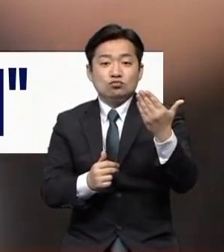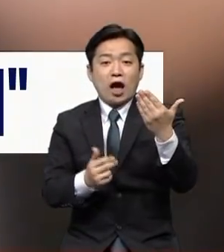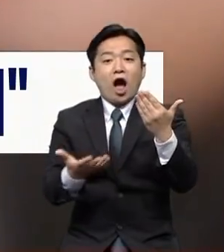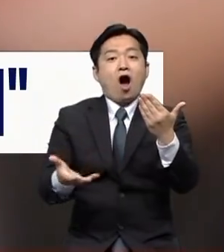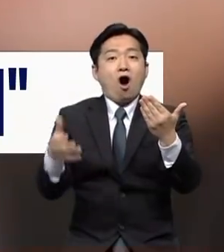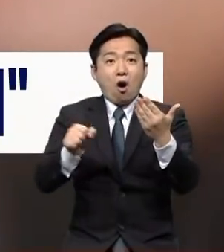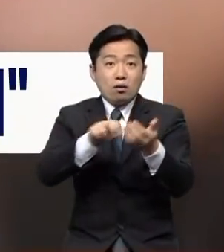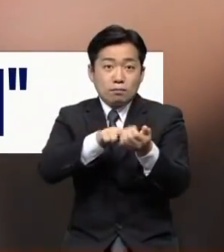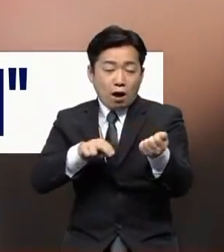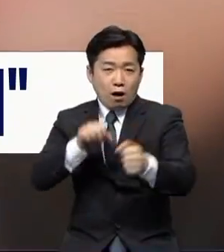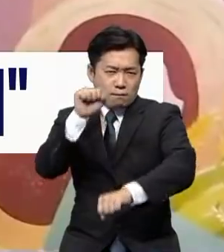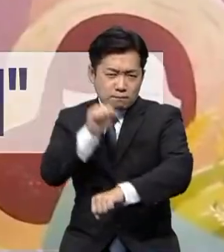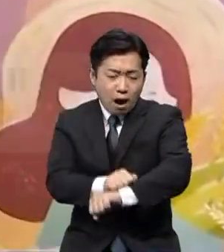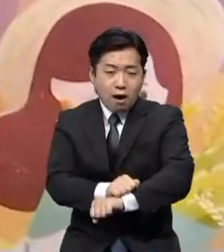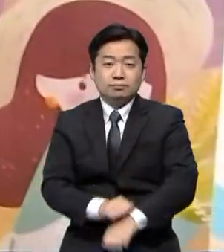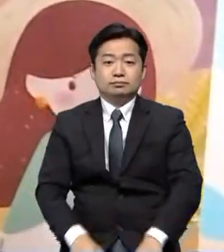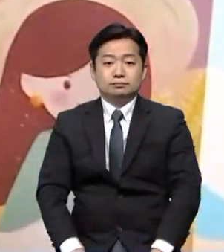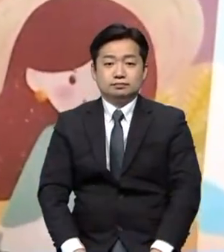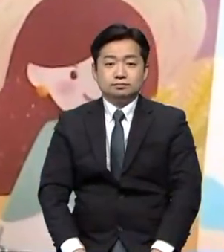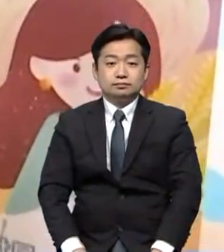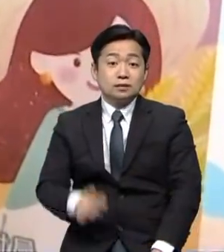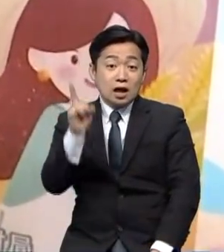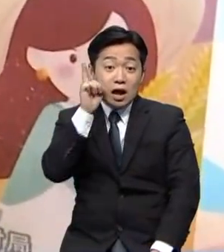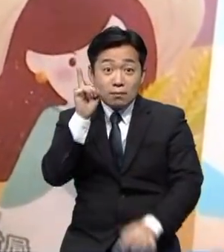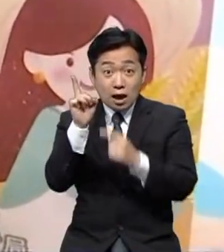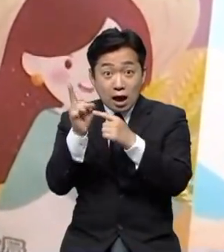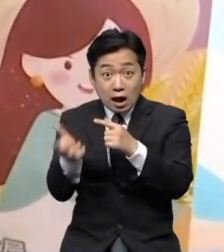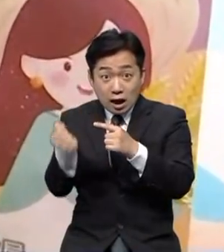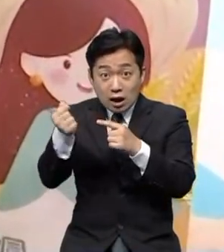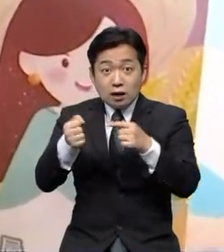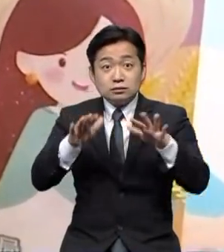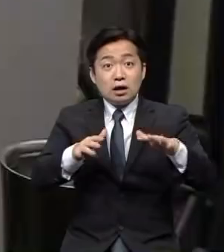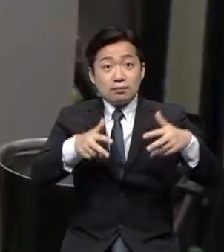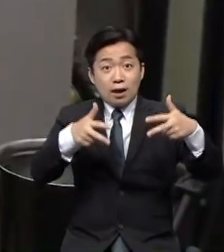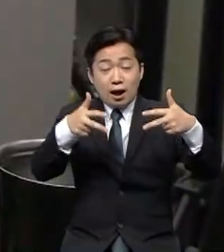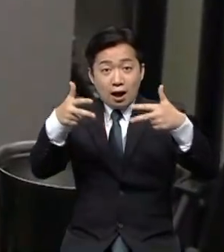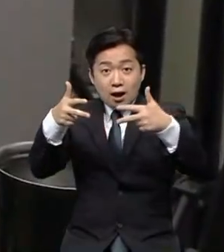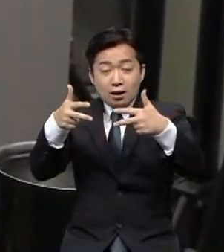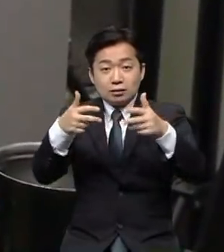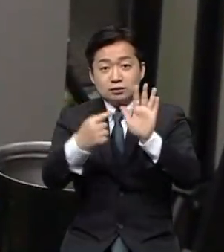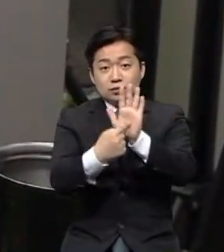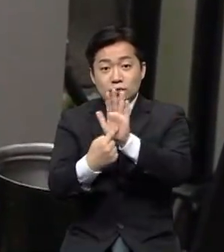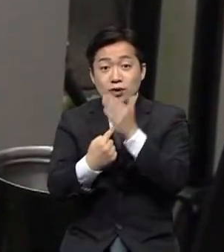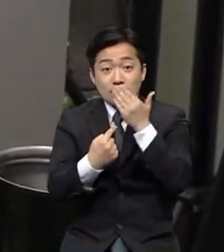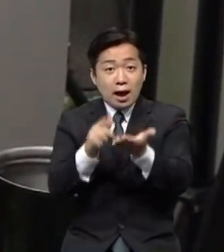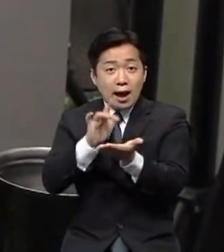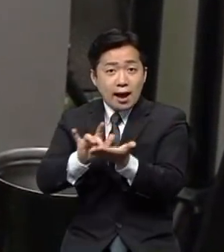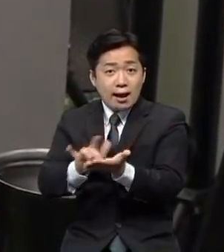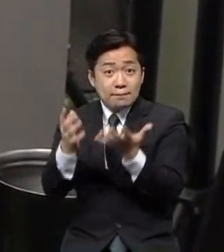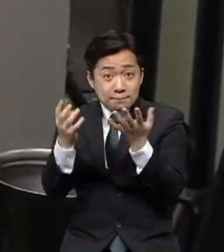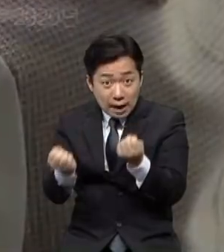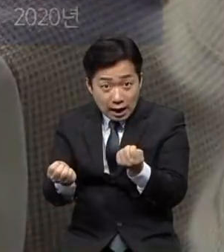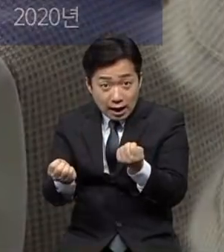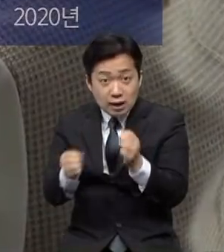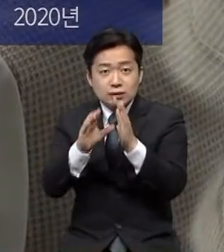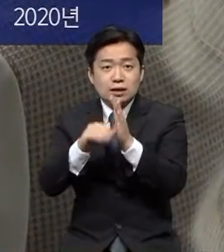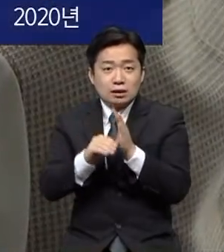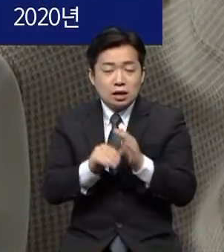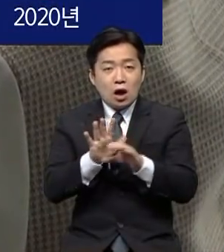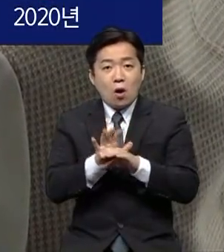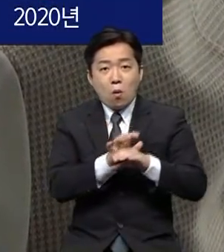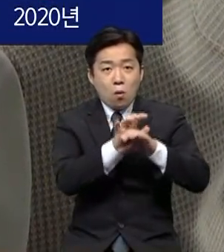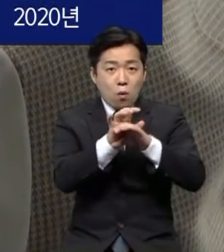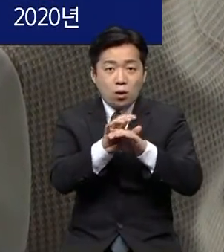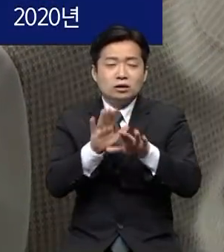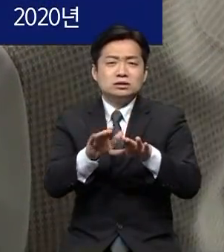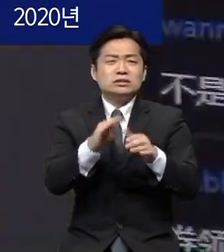원어치를 팔았습니다. 스마트폰만 있으면 생방송을 할 수 있는 각종 쇼핑 앱이 쏟아지고 때마침 코로나19